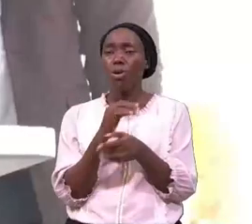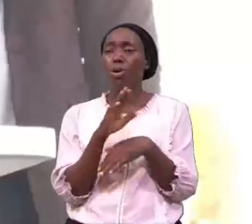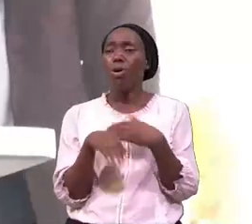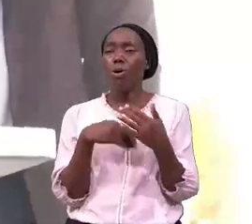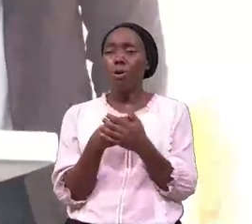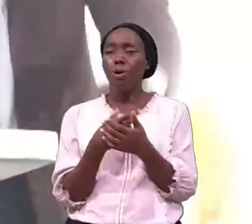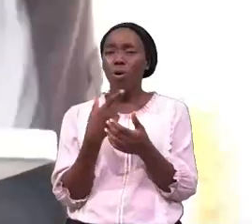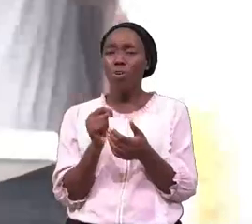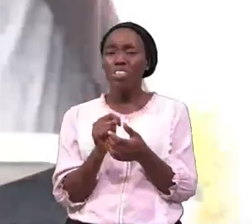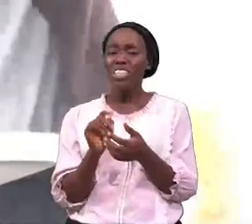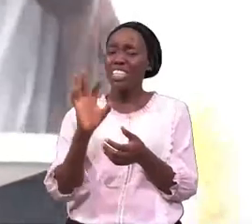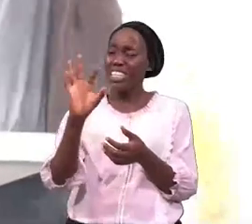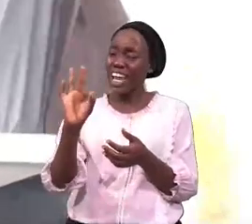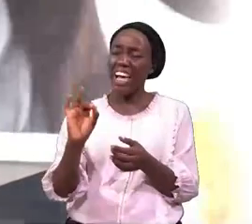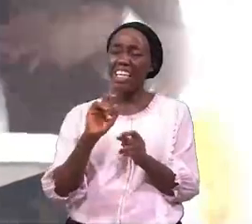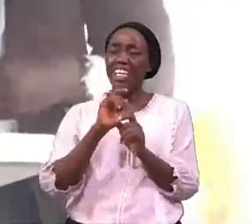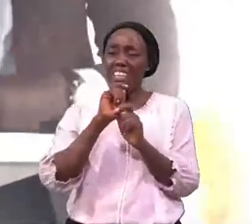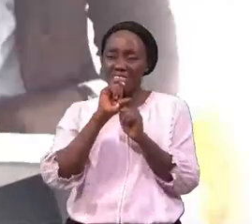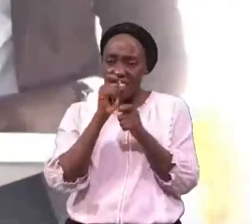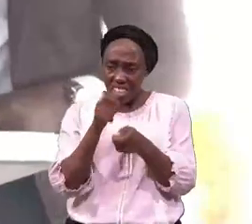Les neuf dons peuvent venir sur toi. Prie.